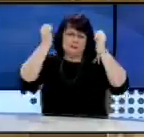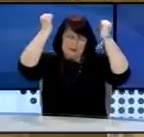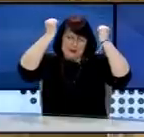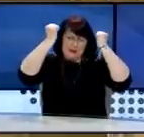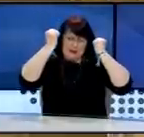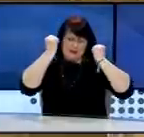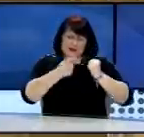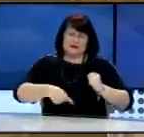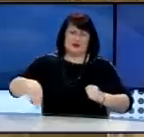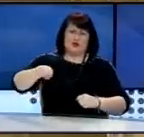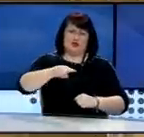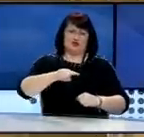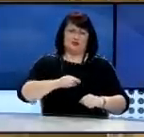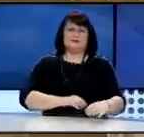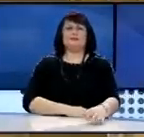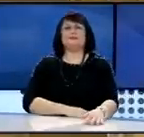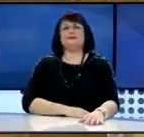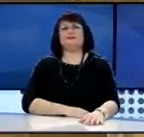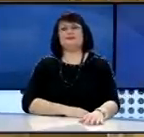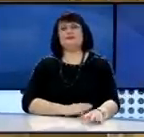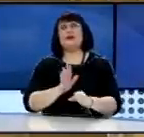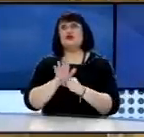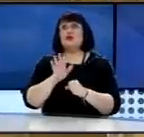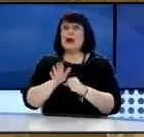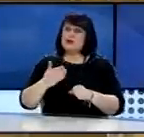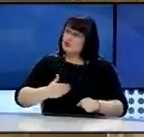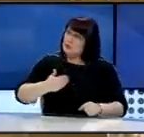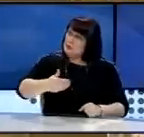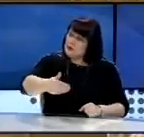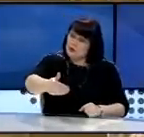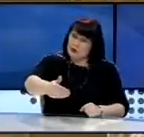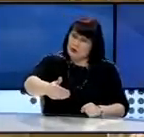όλων. Και τουλάχιστον μακροπρόθεσμα